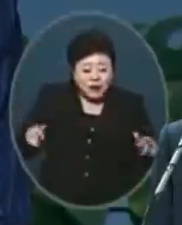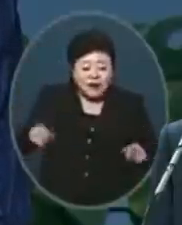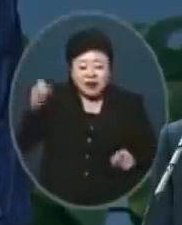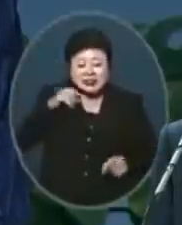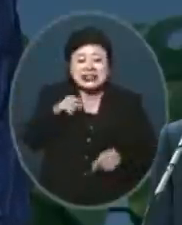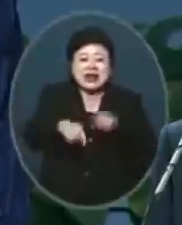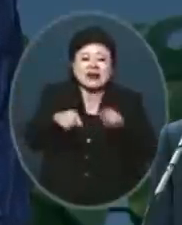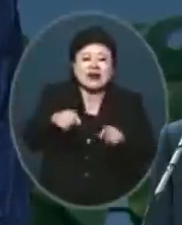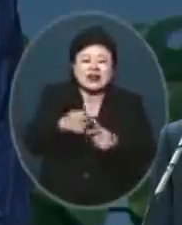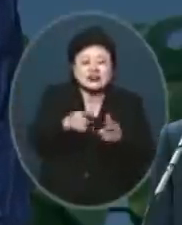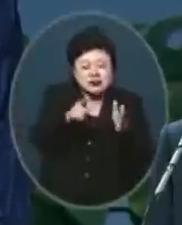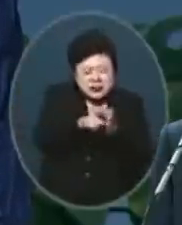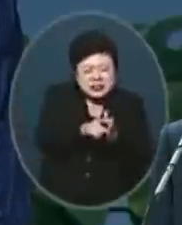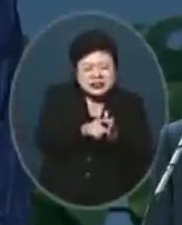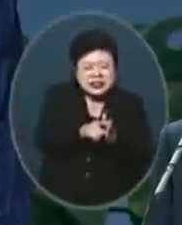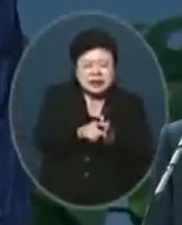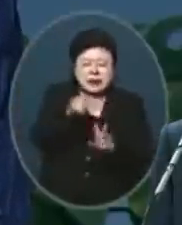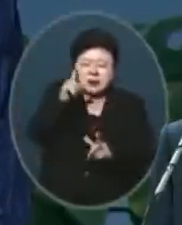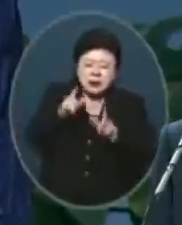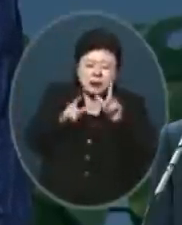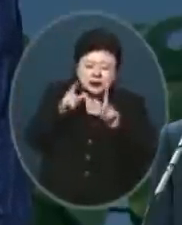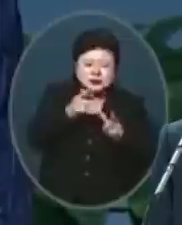우리 예수 믿는 사람들이 그와 같은